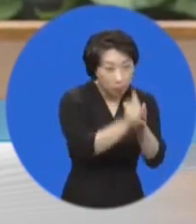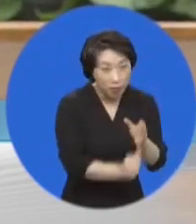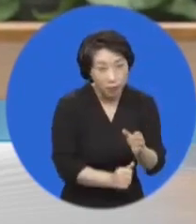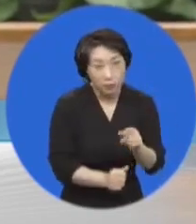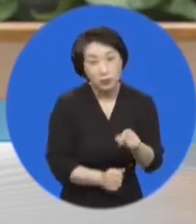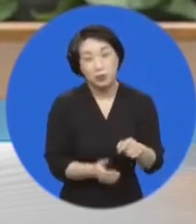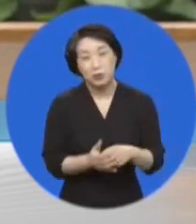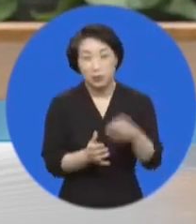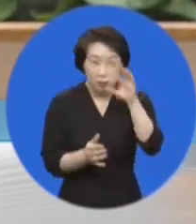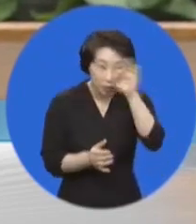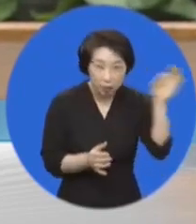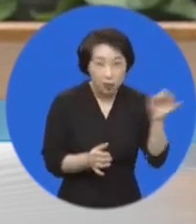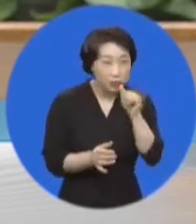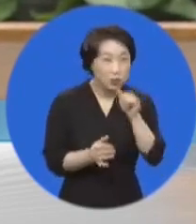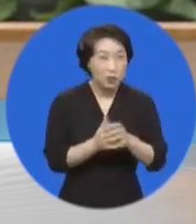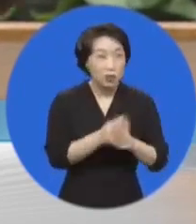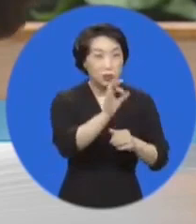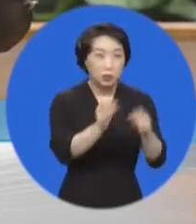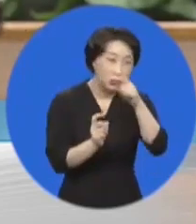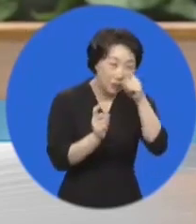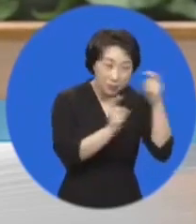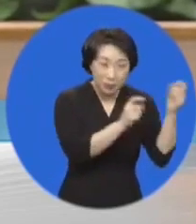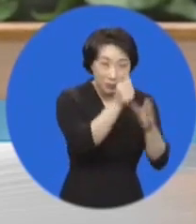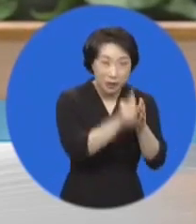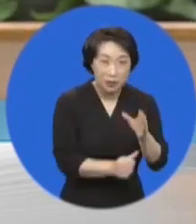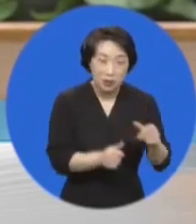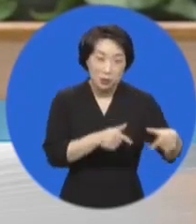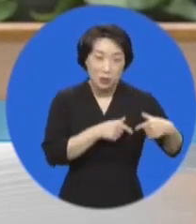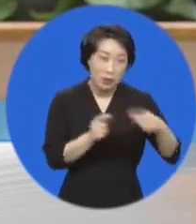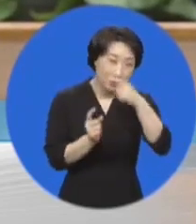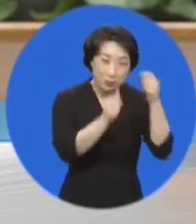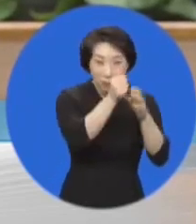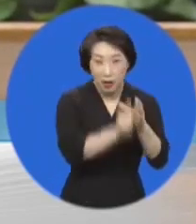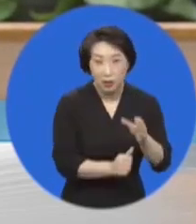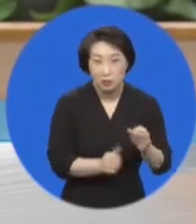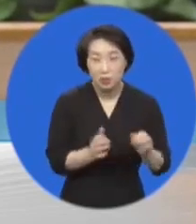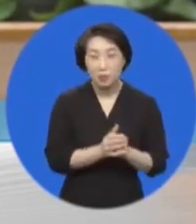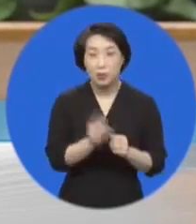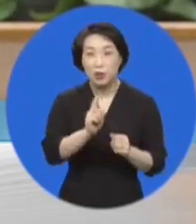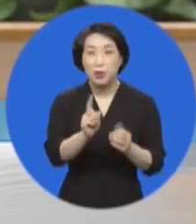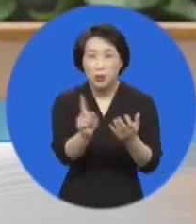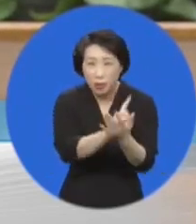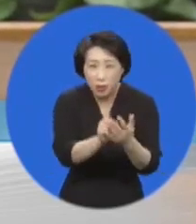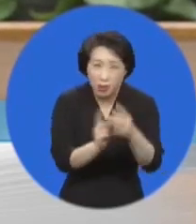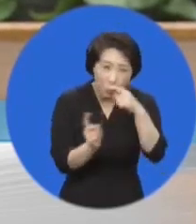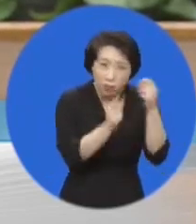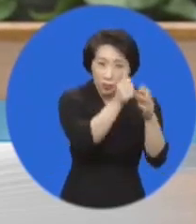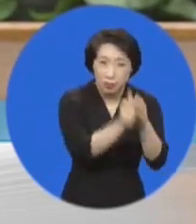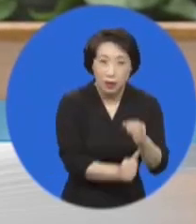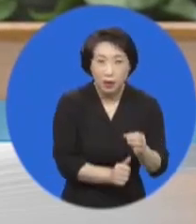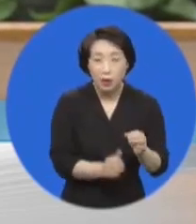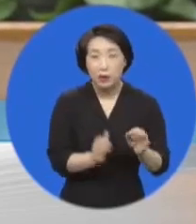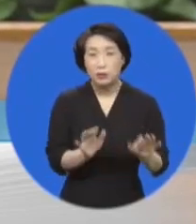빠져, 세상의 돈에 빠져, 명예에 빠져, 관계에 빠져